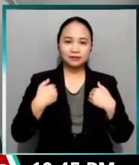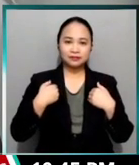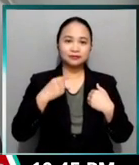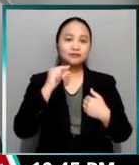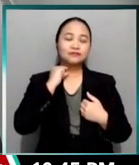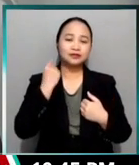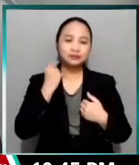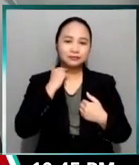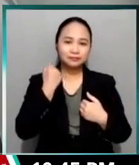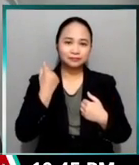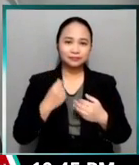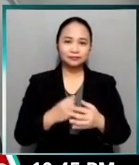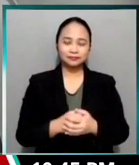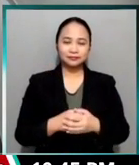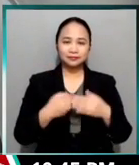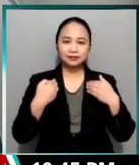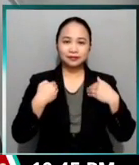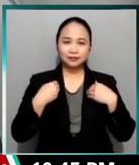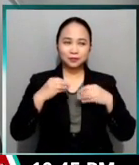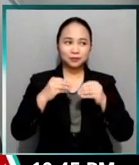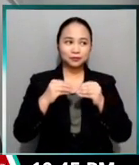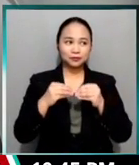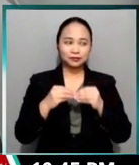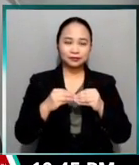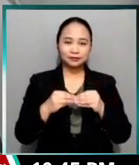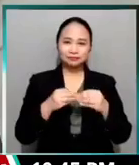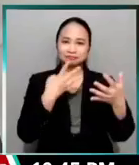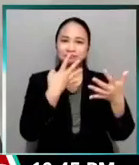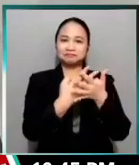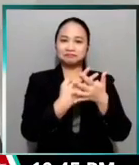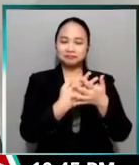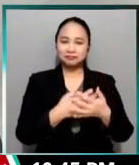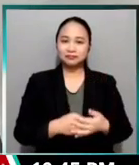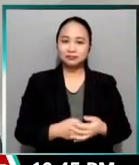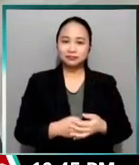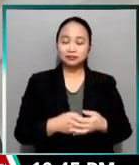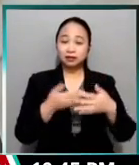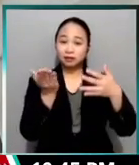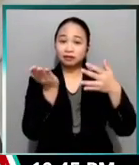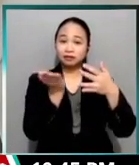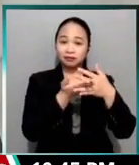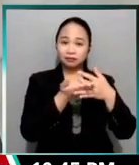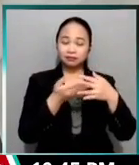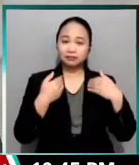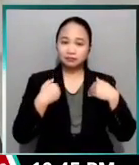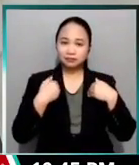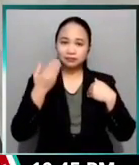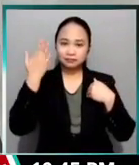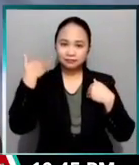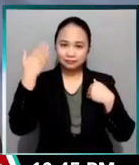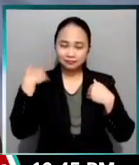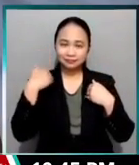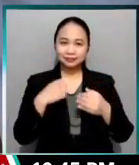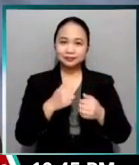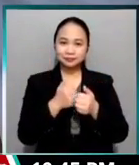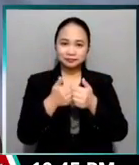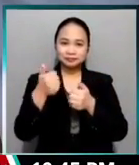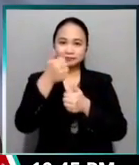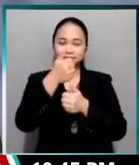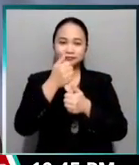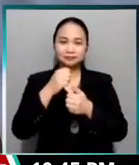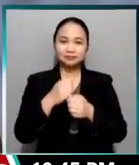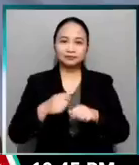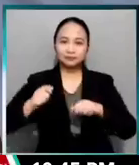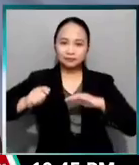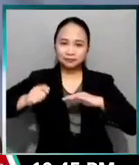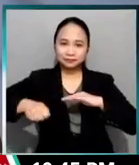na magiging ugat para makulong siya. Sinampahan si Kabading ni dating Sandigan Bayan Associate Justice Harriet Demetrio ng